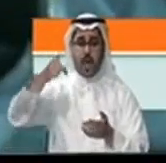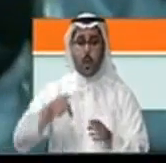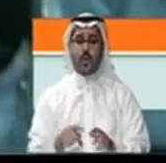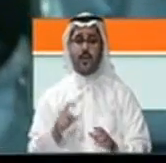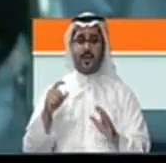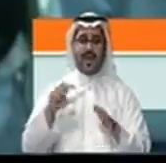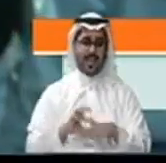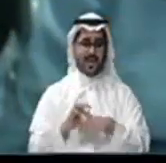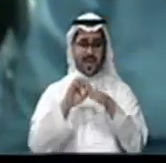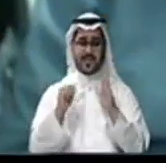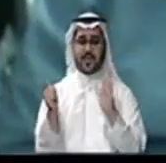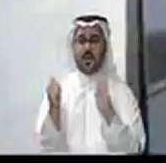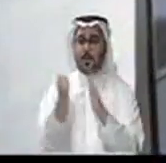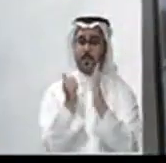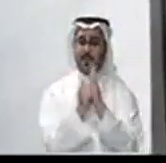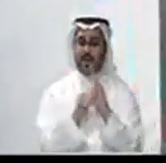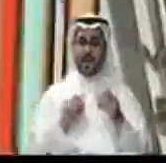مستفيدي سكني.